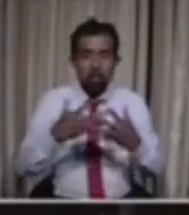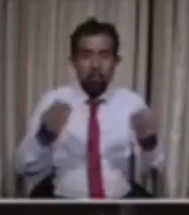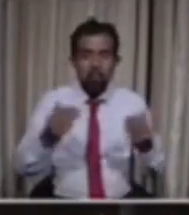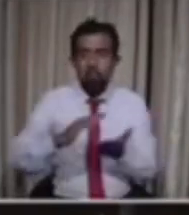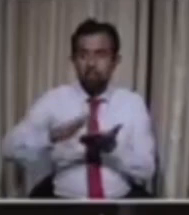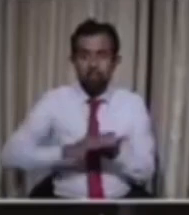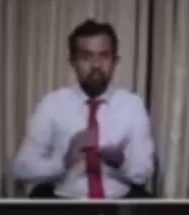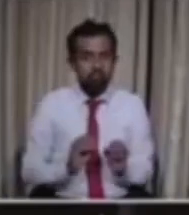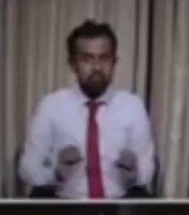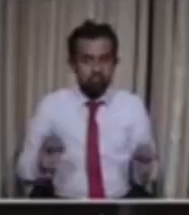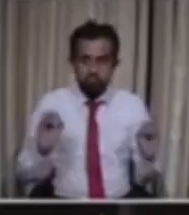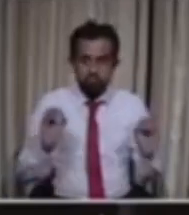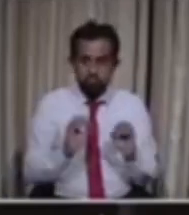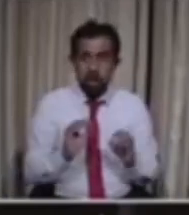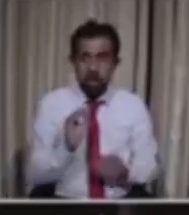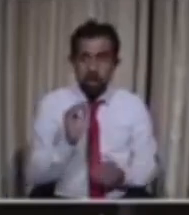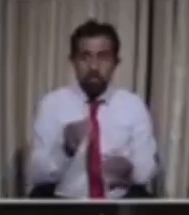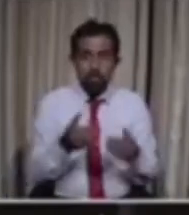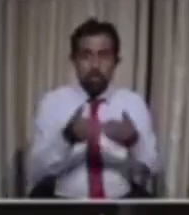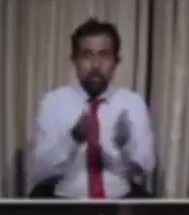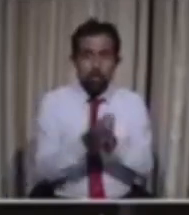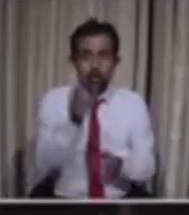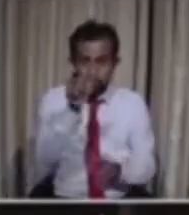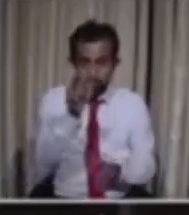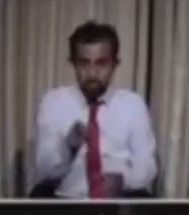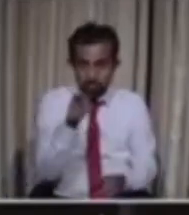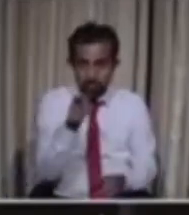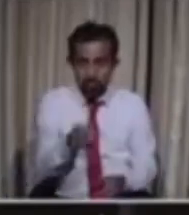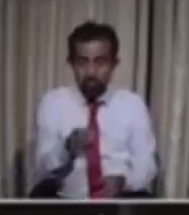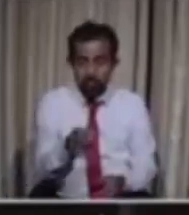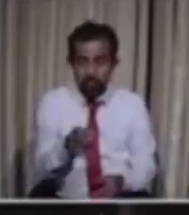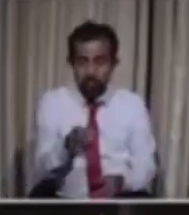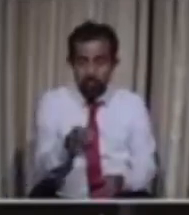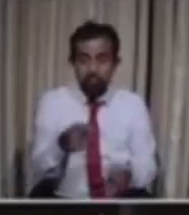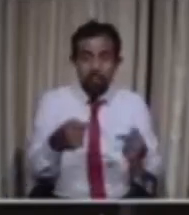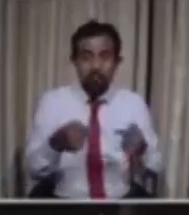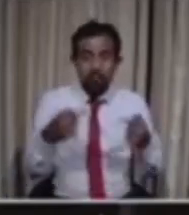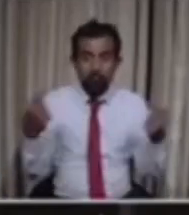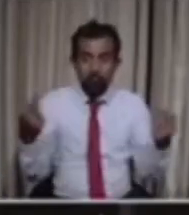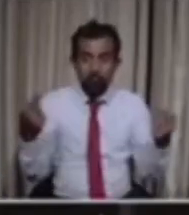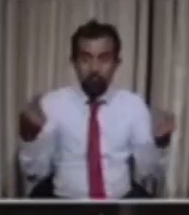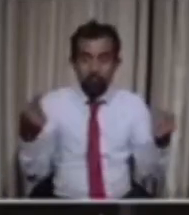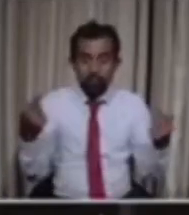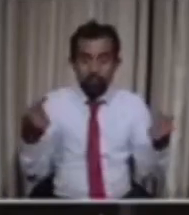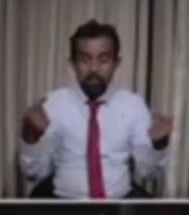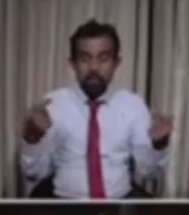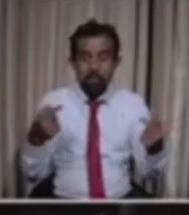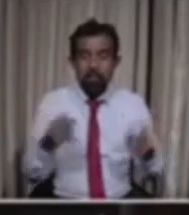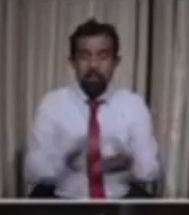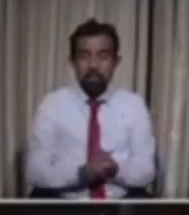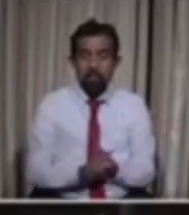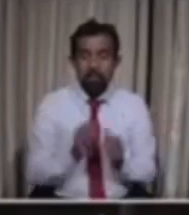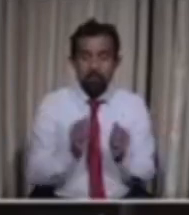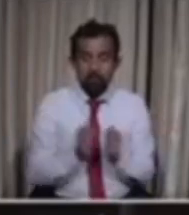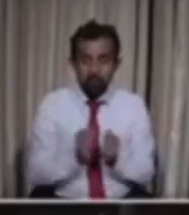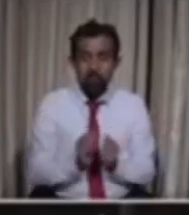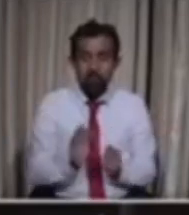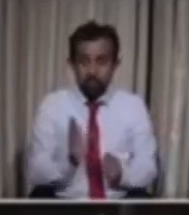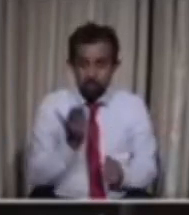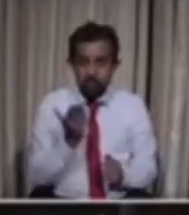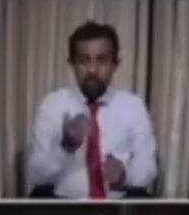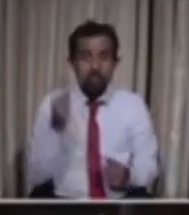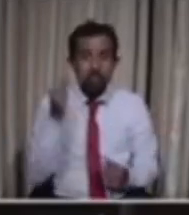வரக்கூடிய நியாயமான எதிர்ப்பு போராட்டங்களை ஒடுக்குவதற்காக பயங்கரவாதம் என்ற முத்திரையை குத்தி சட்டங்களை இயற்றி தமிழர்களுக்கு